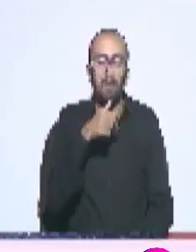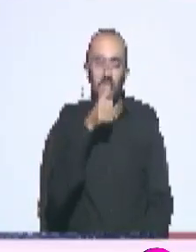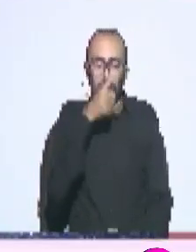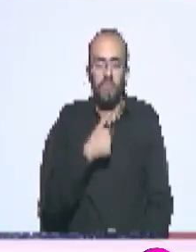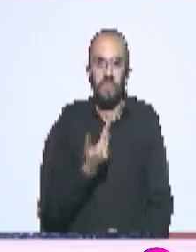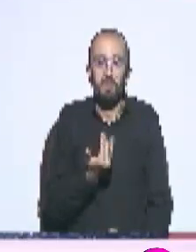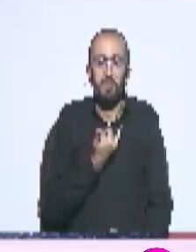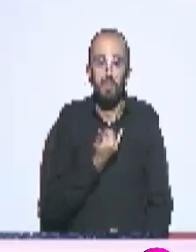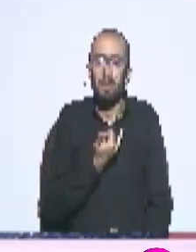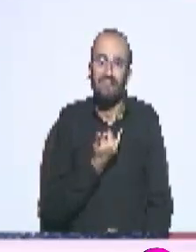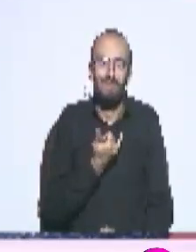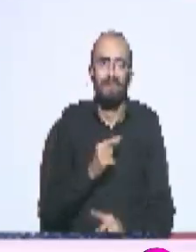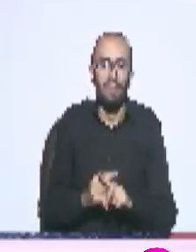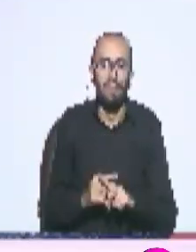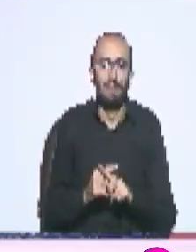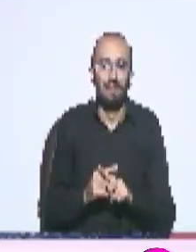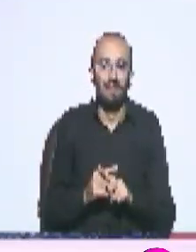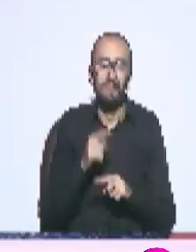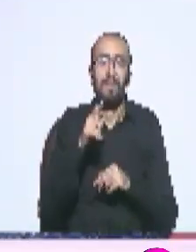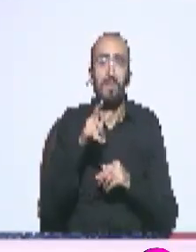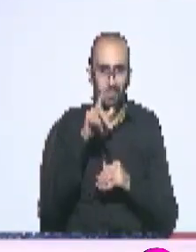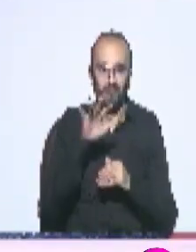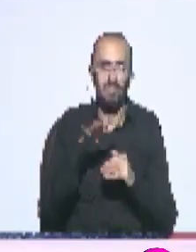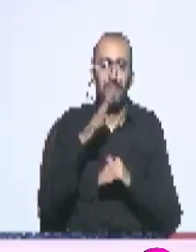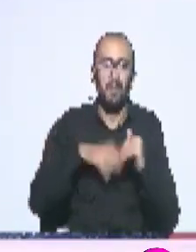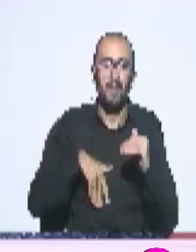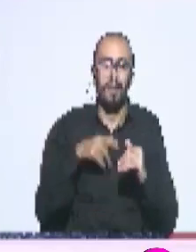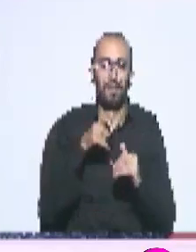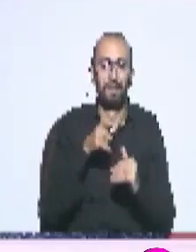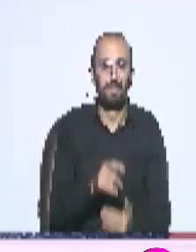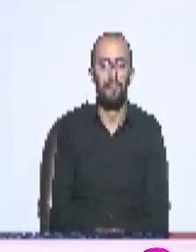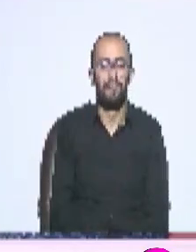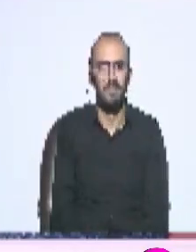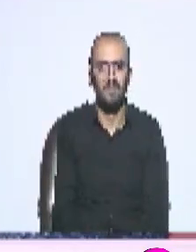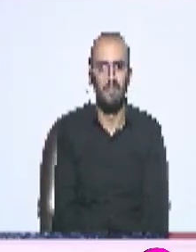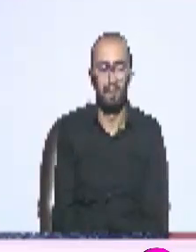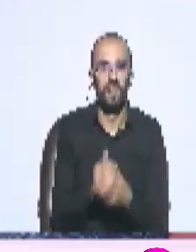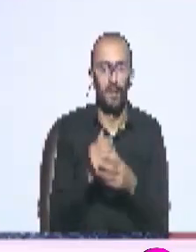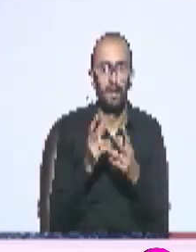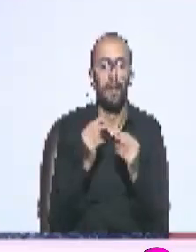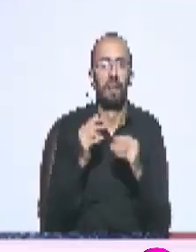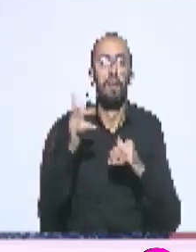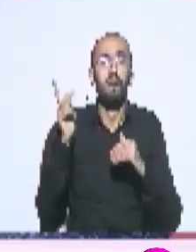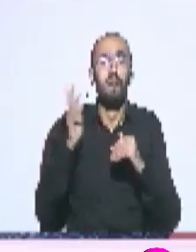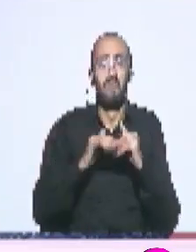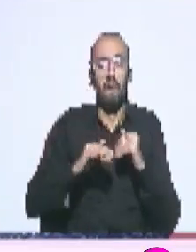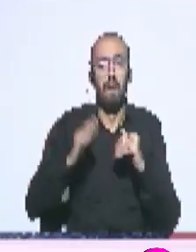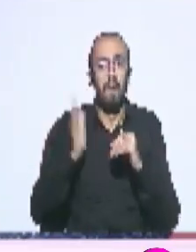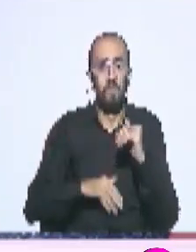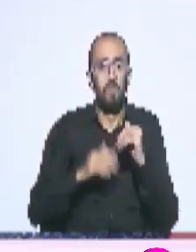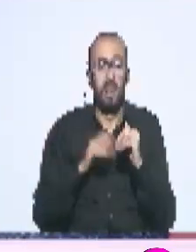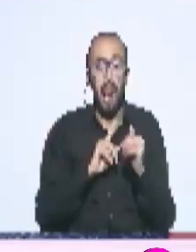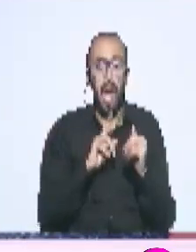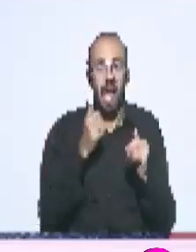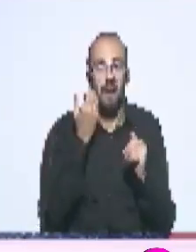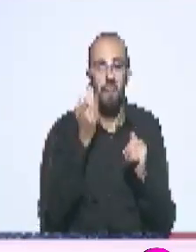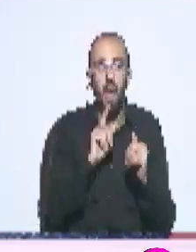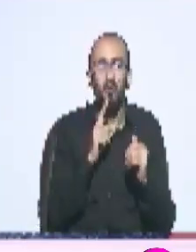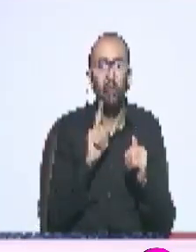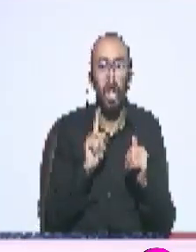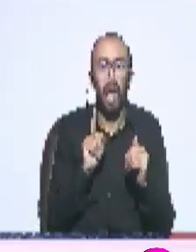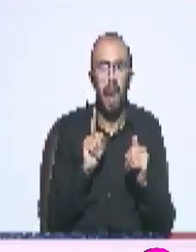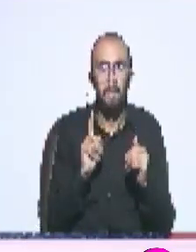ودي على فكره برده بتبقى نتيجه للتربيه احنا كتير من الناس ربوا الولاد ان كلمه لا حاجه